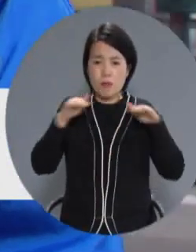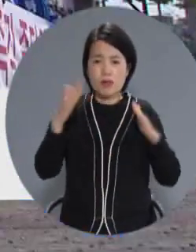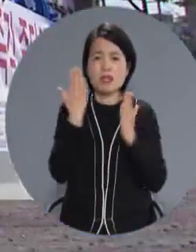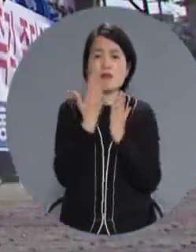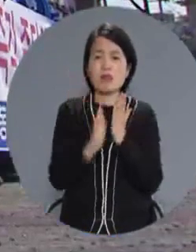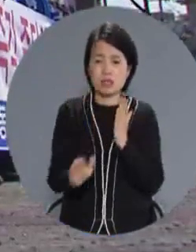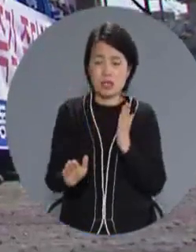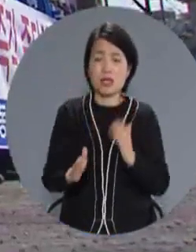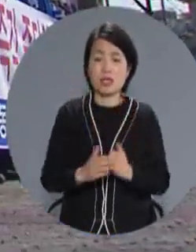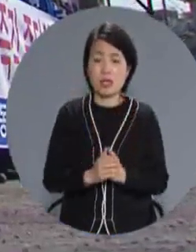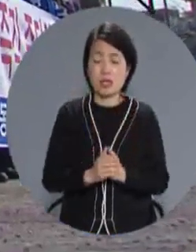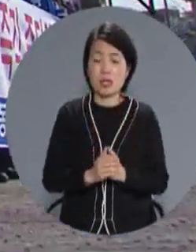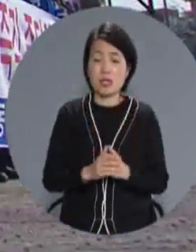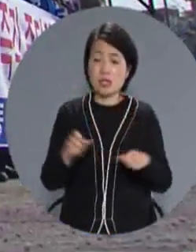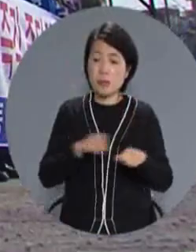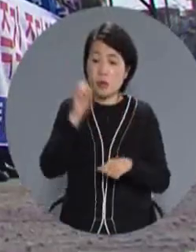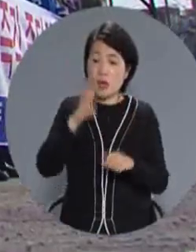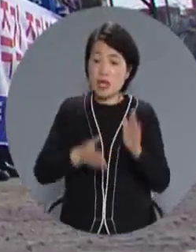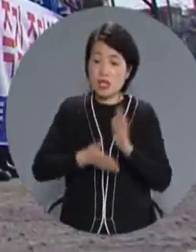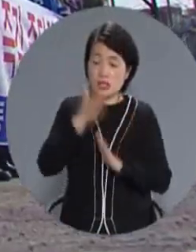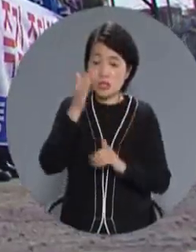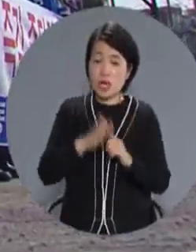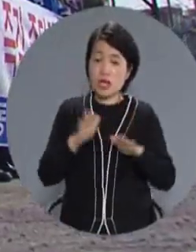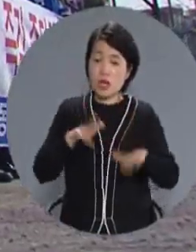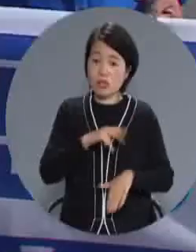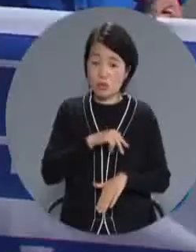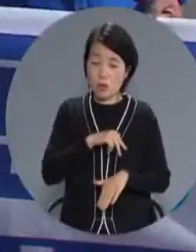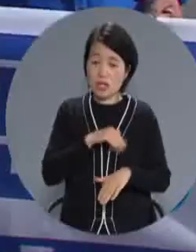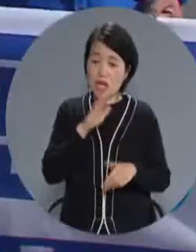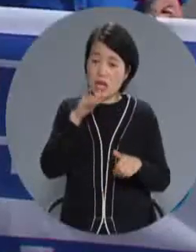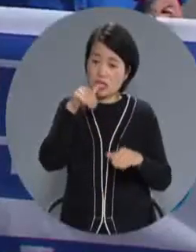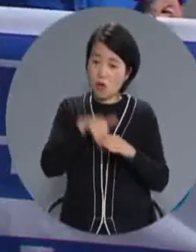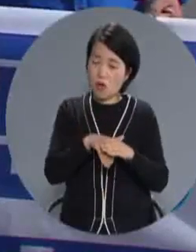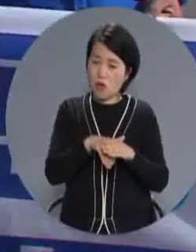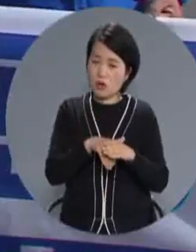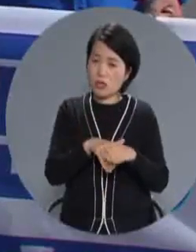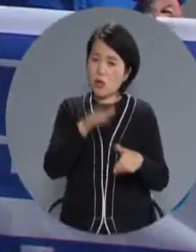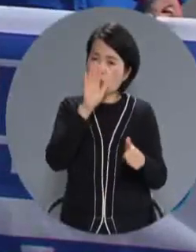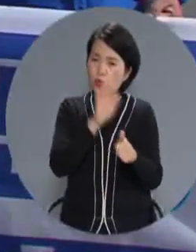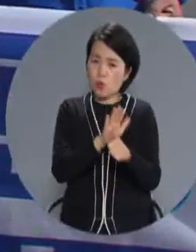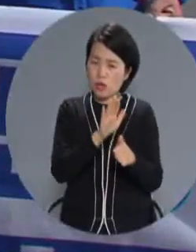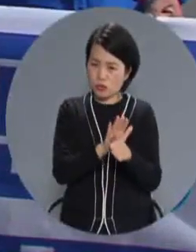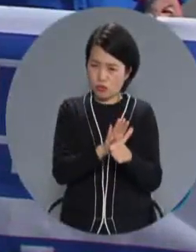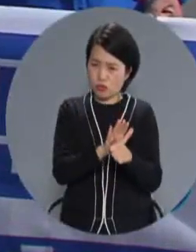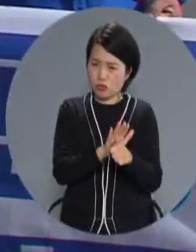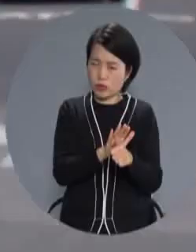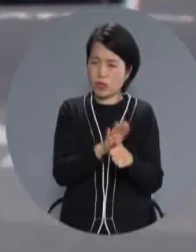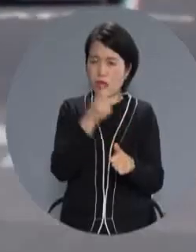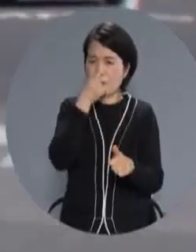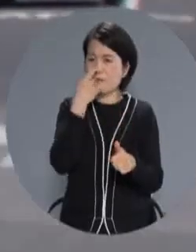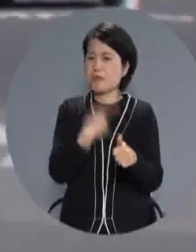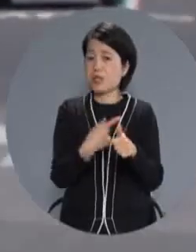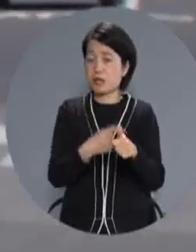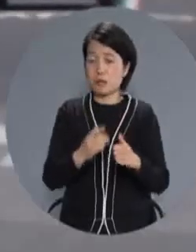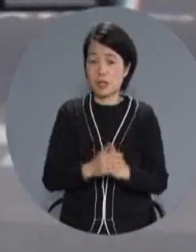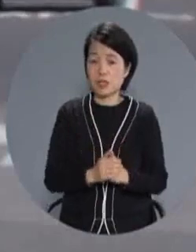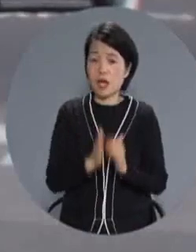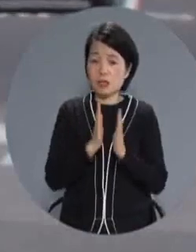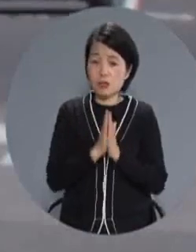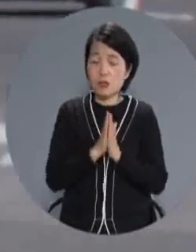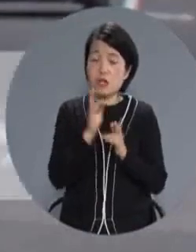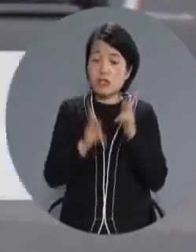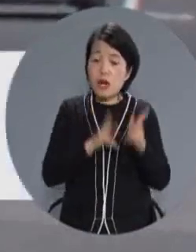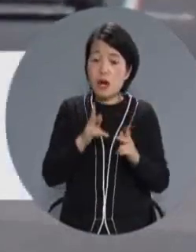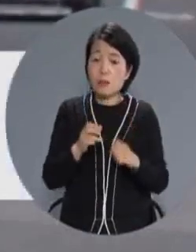어긋났다. 특히 광양시가 현역 의원들의 선거를 노골적으로 돕는 행위라고 반발하고 있습니다. 이렇게 수건